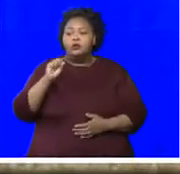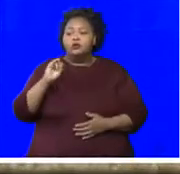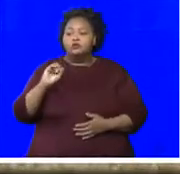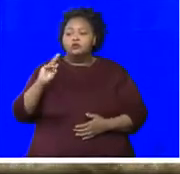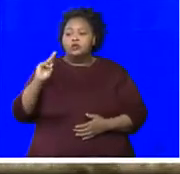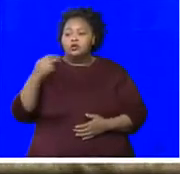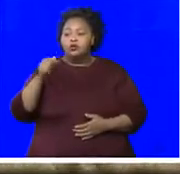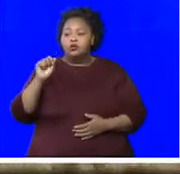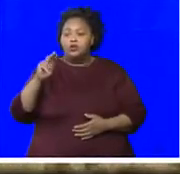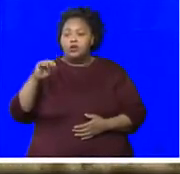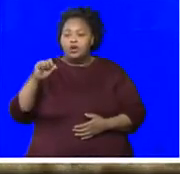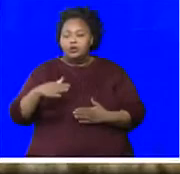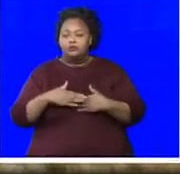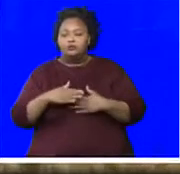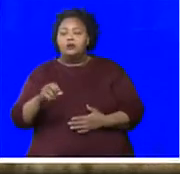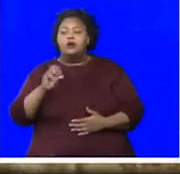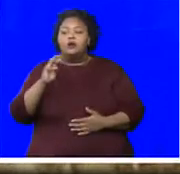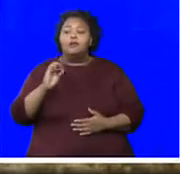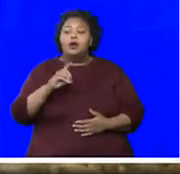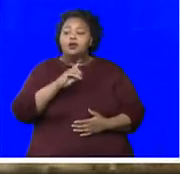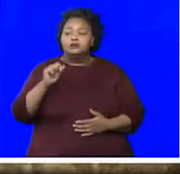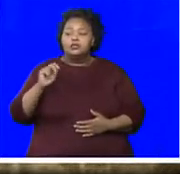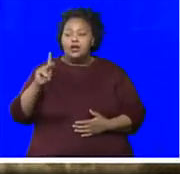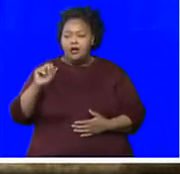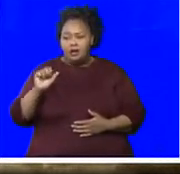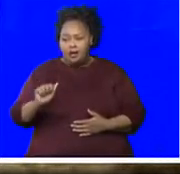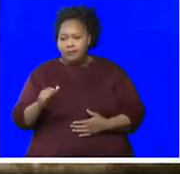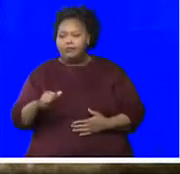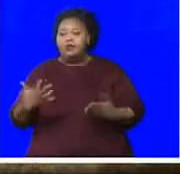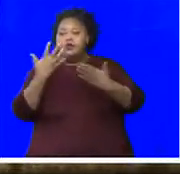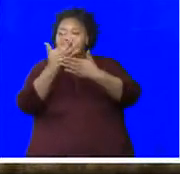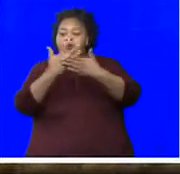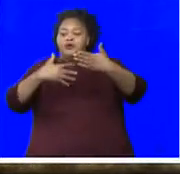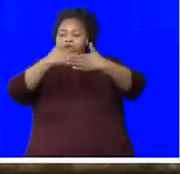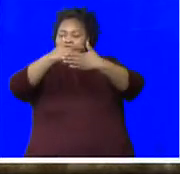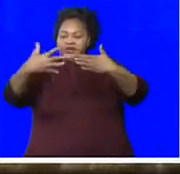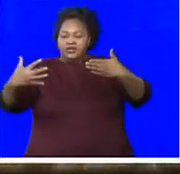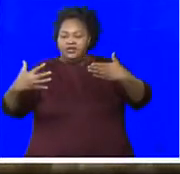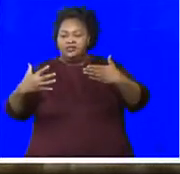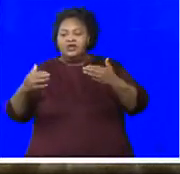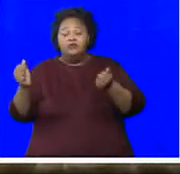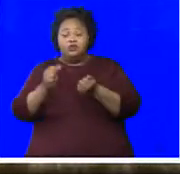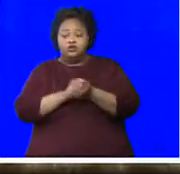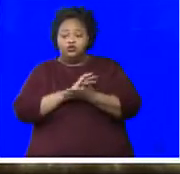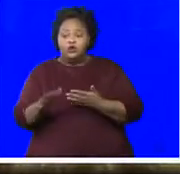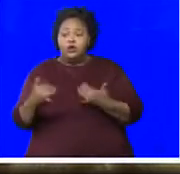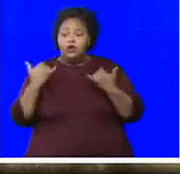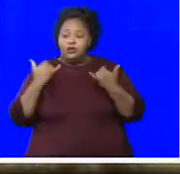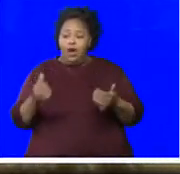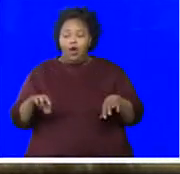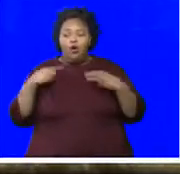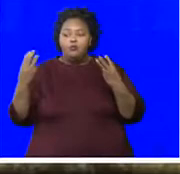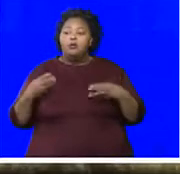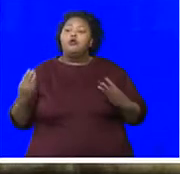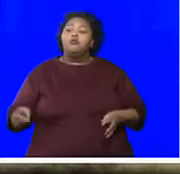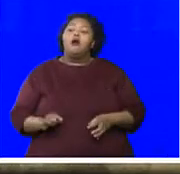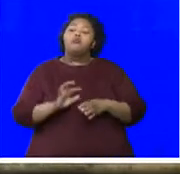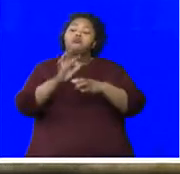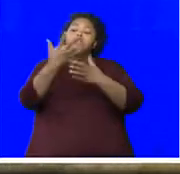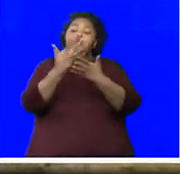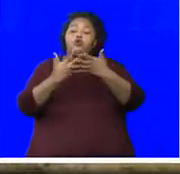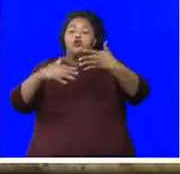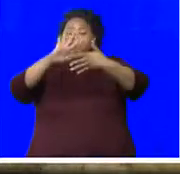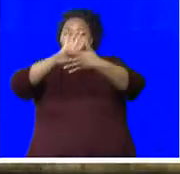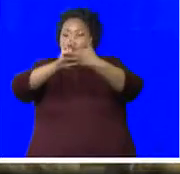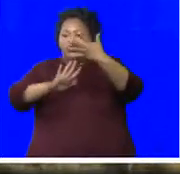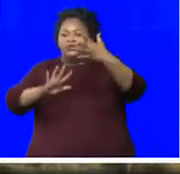kumadzanga ikakhulu lapho bese kufefenisi wekuvikela imfuyo kuya emgwaqweni ubese uyasukuma kulungisa lo fenisi kuvikela